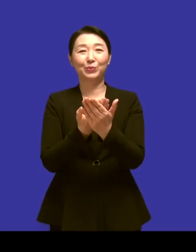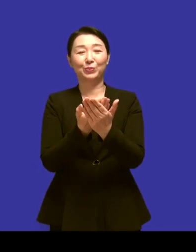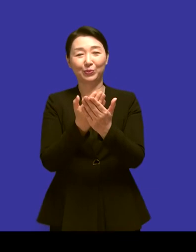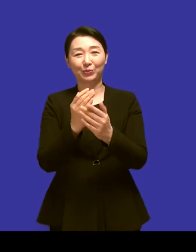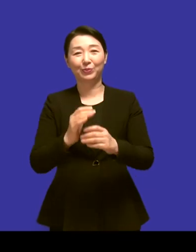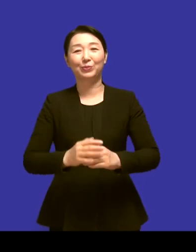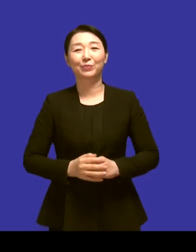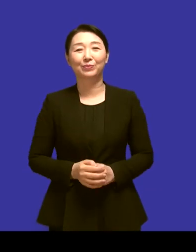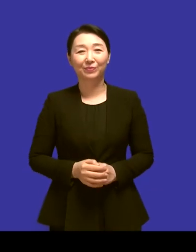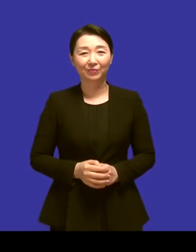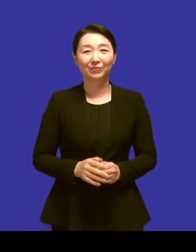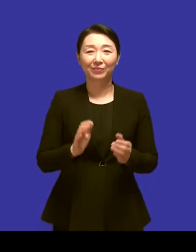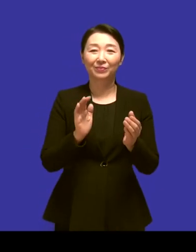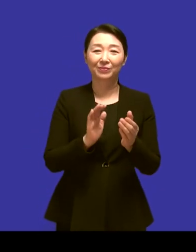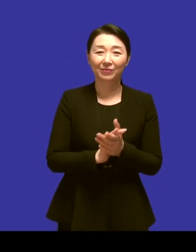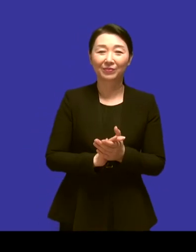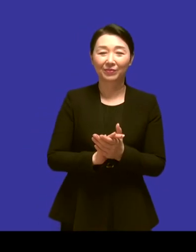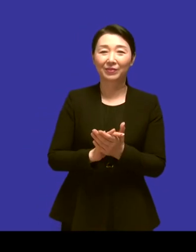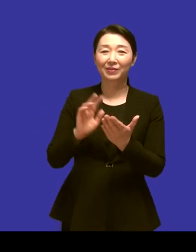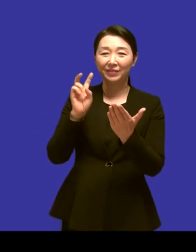받아주소서